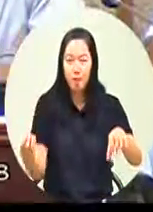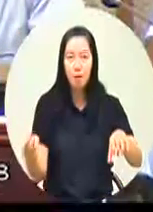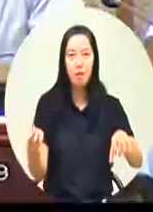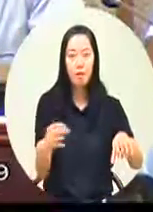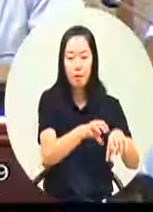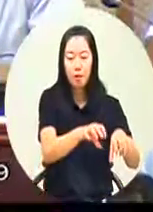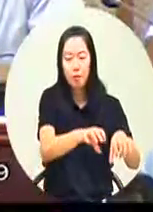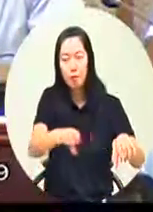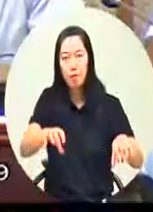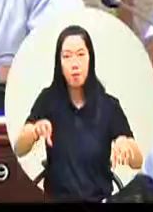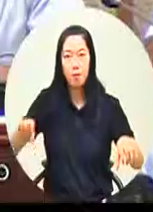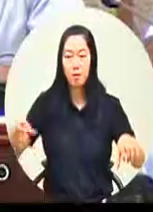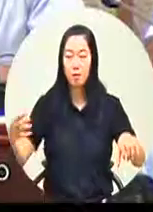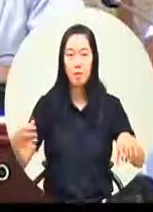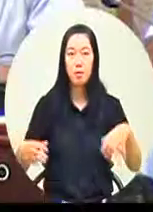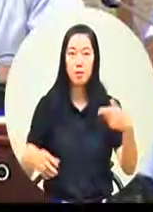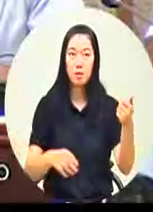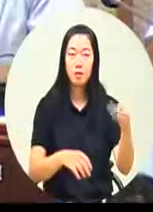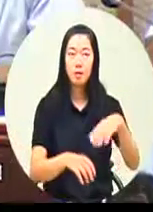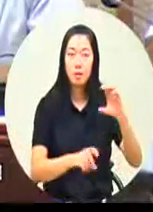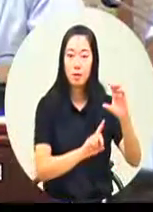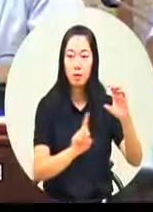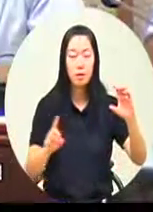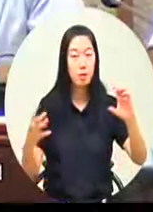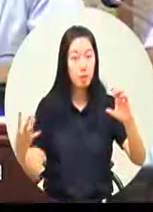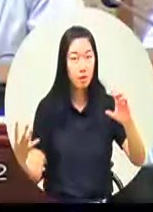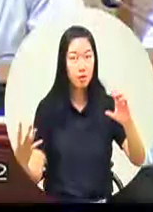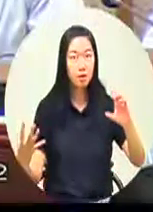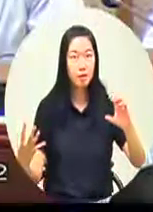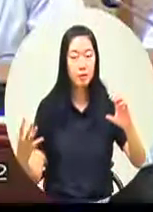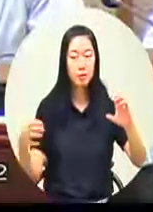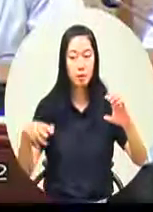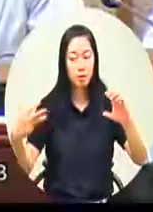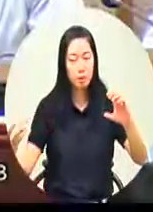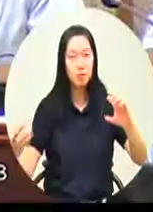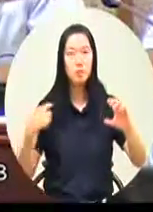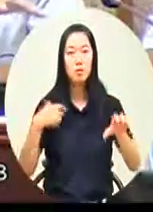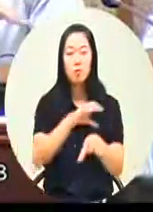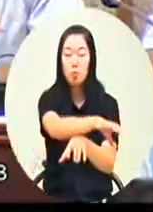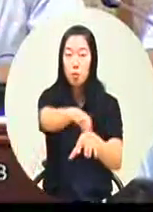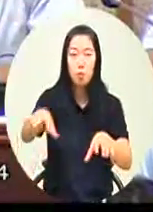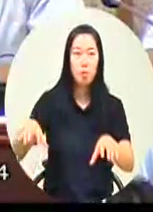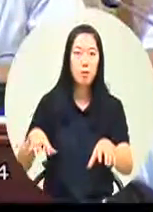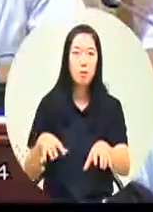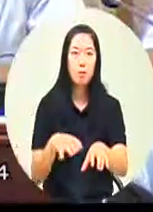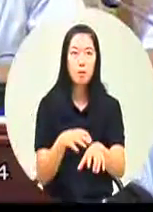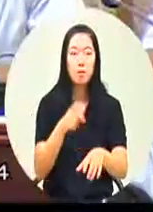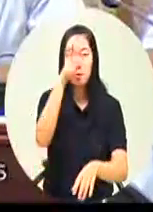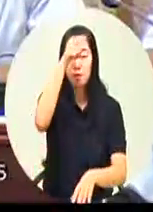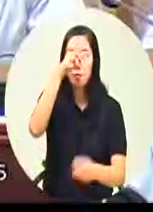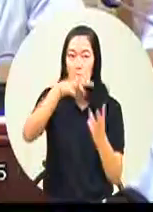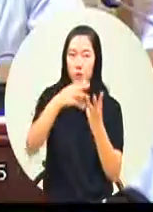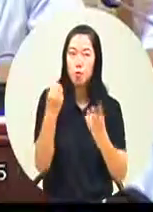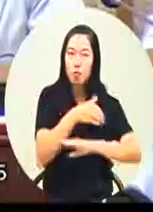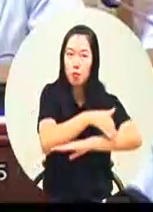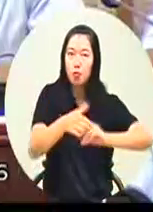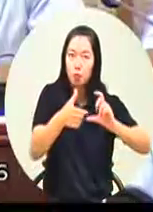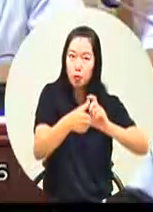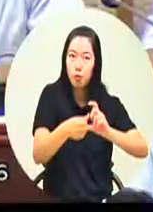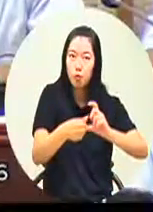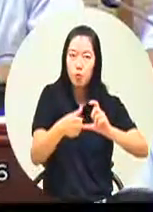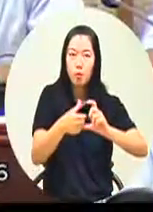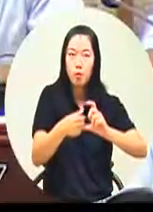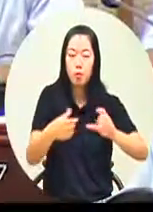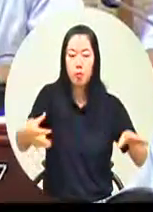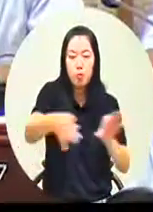你只有两个啦吼，一个是旅次产生，一个旅次吸引部分吼。那我们周边的 迄个亚洲新湾区部分其实都还没发展上来，